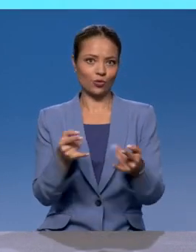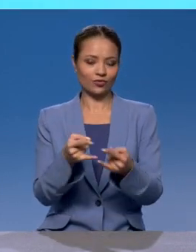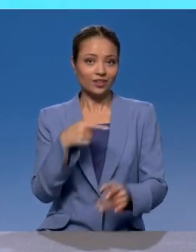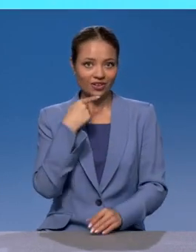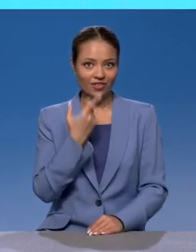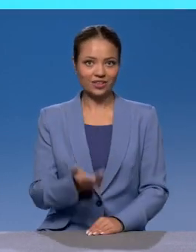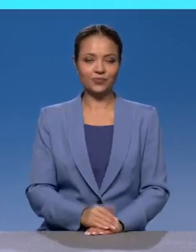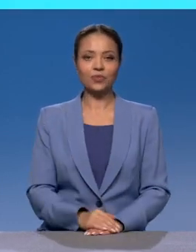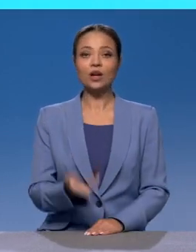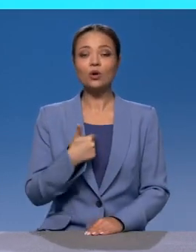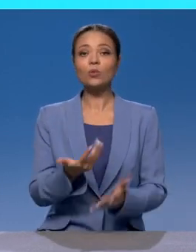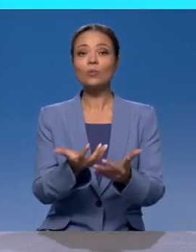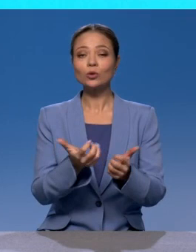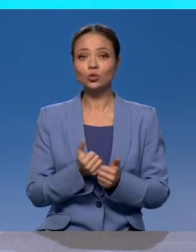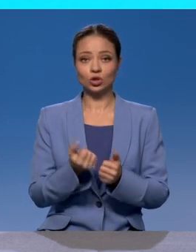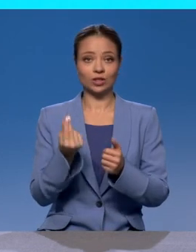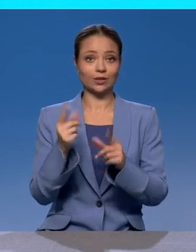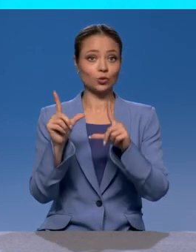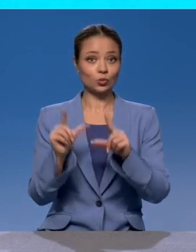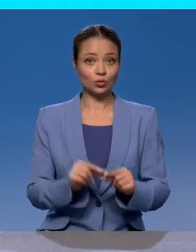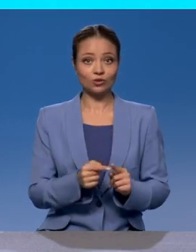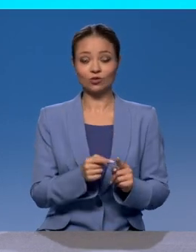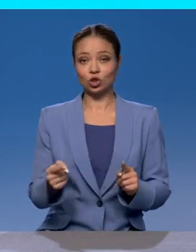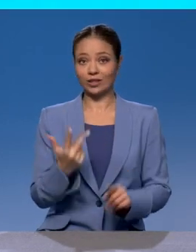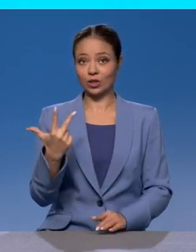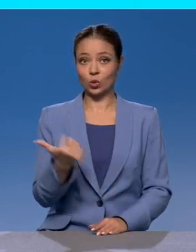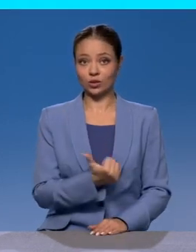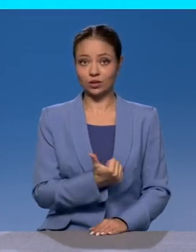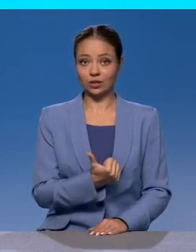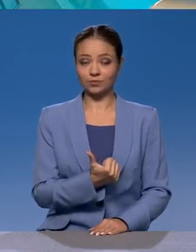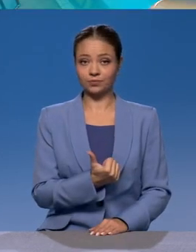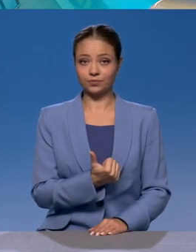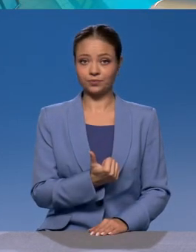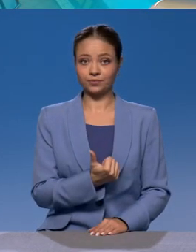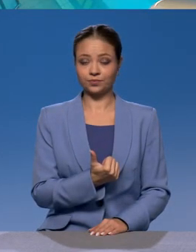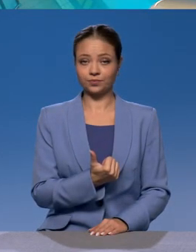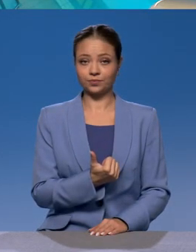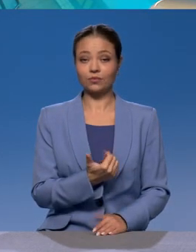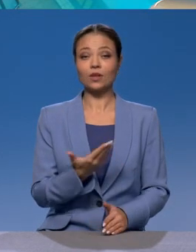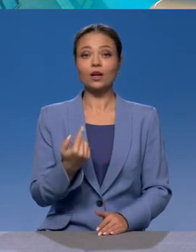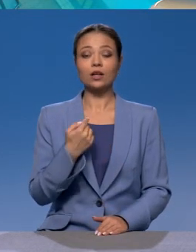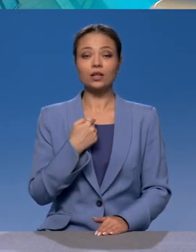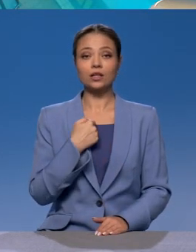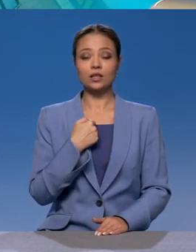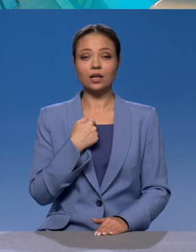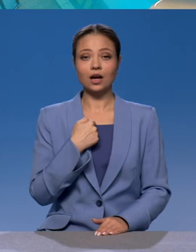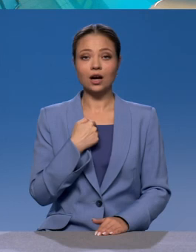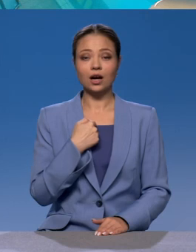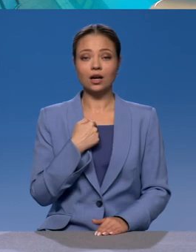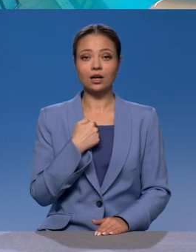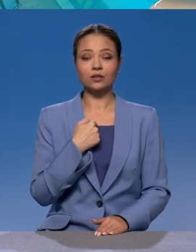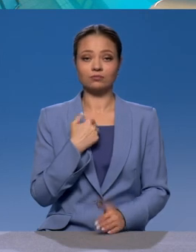Да, получили субсидию в течение 3 недель. Значит, я осуществляю уход